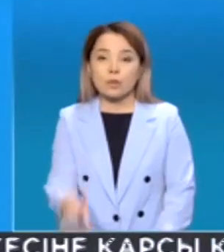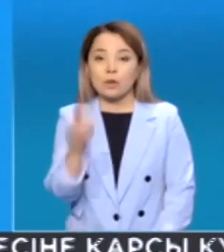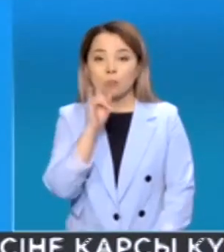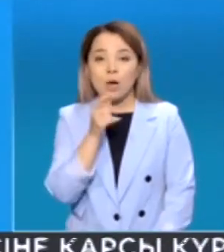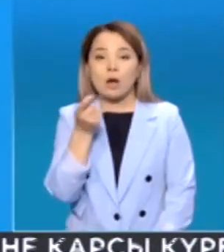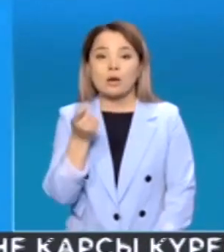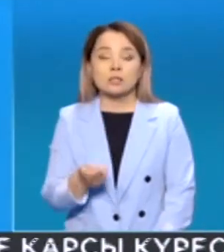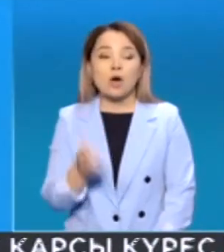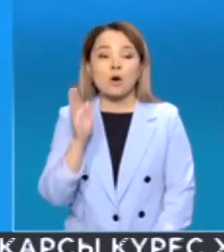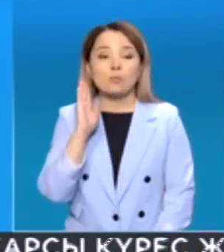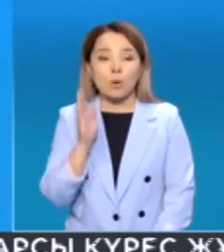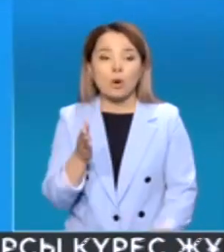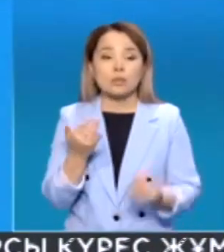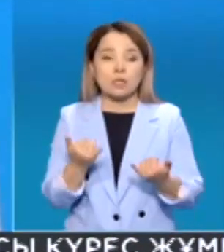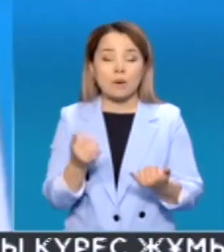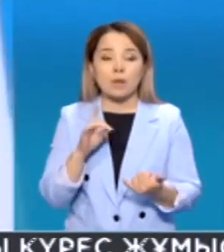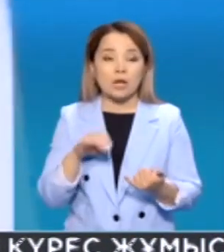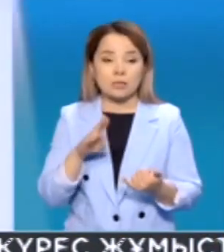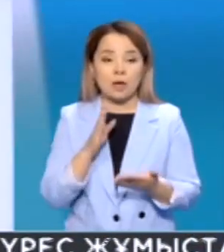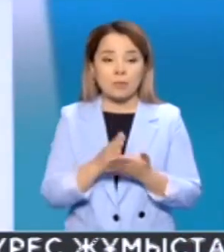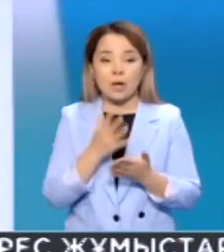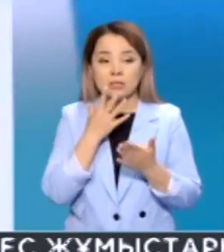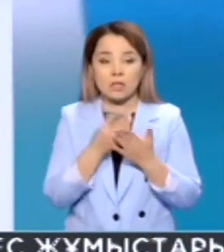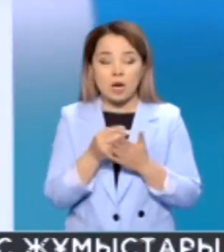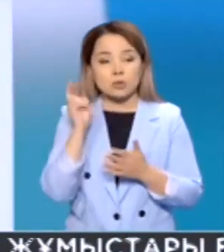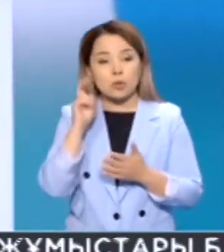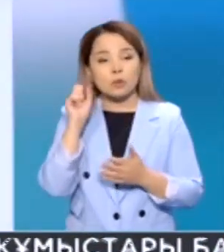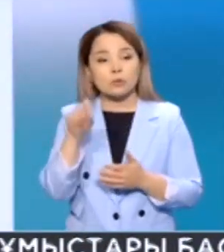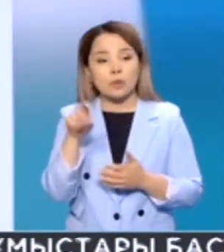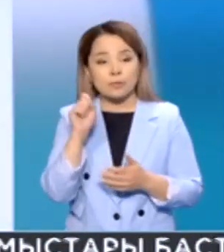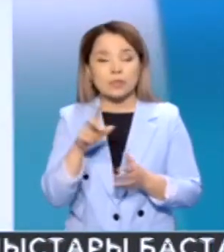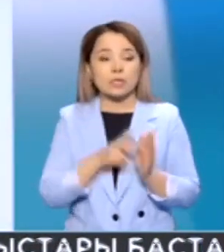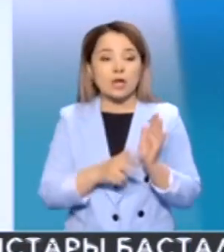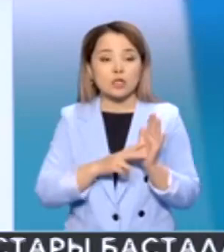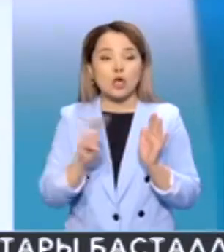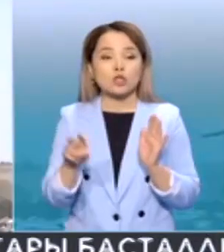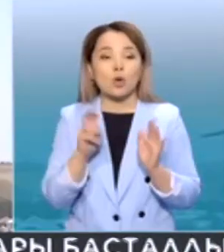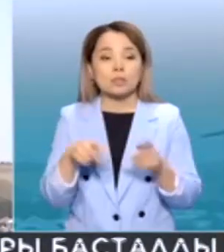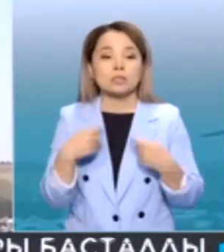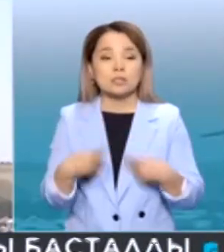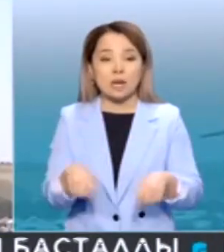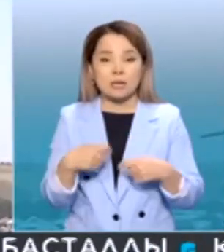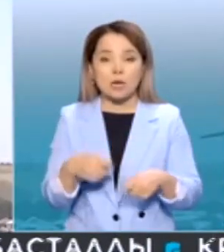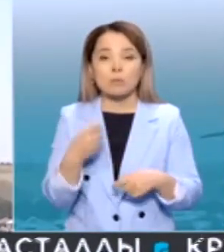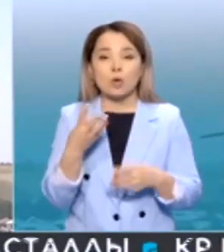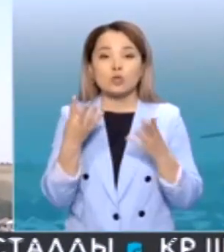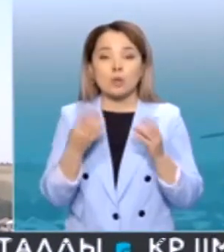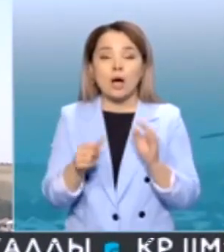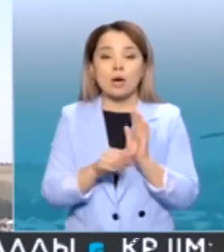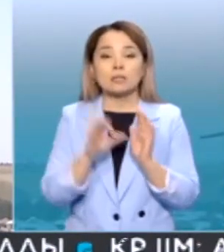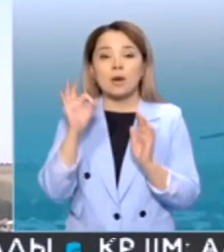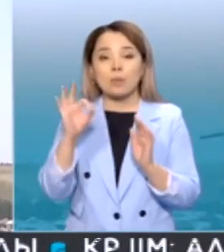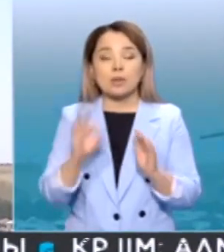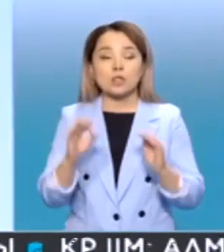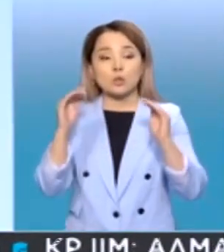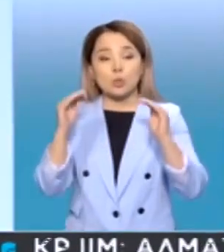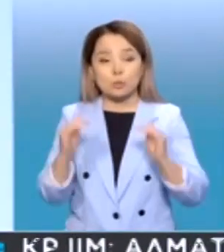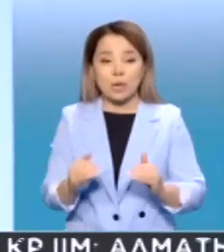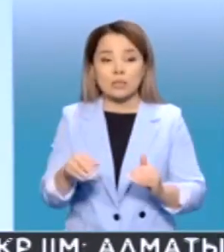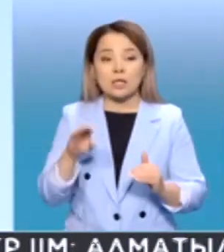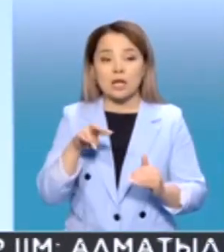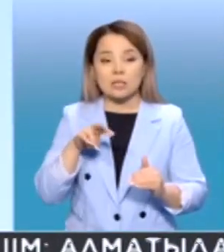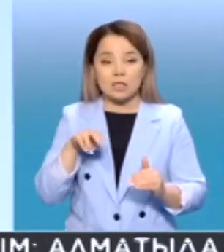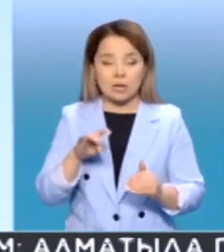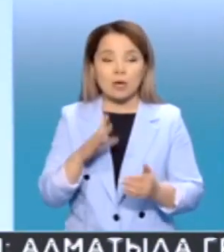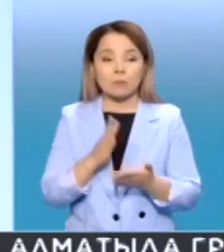Мұнай арзандай бастады. Қазір Brent маркалы қара алтын 80 доллардан сатылып жатыр. Баға соңғы бірнеше күнде 6%-дай төмендеген. Трейдерлер